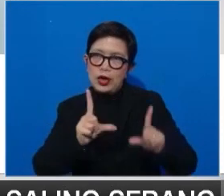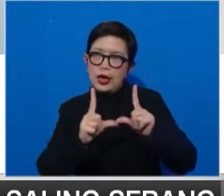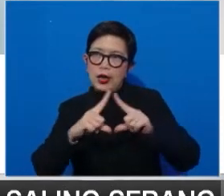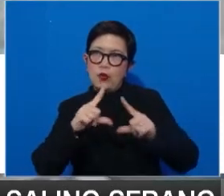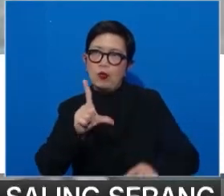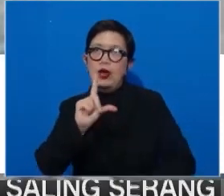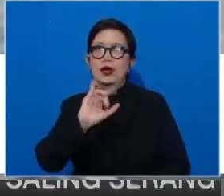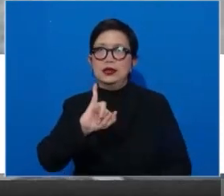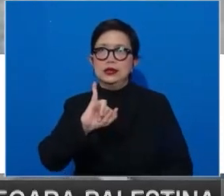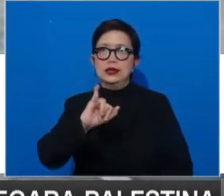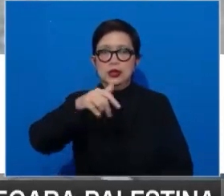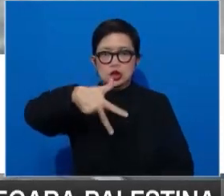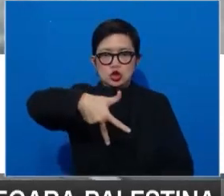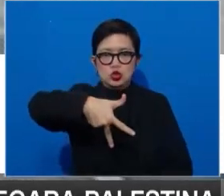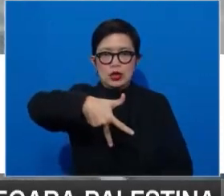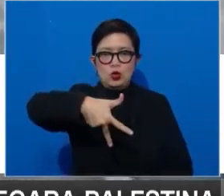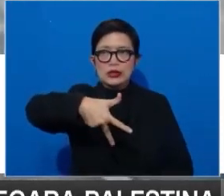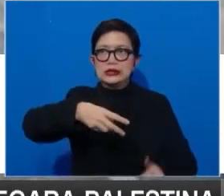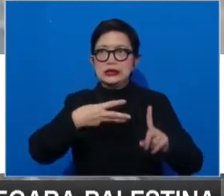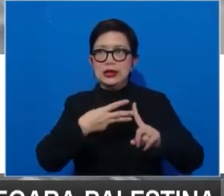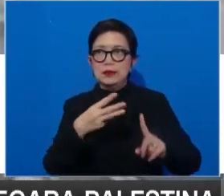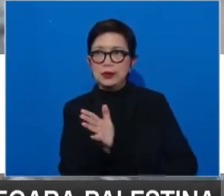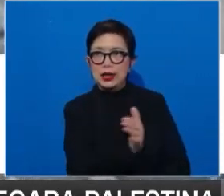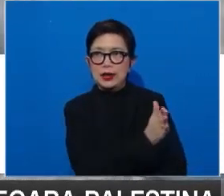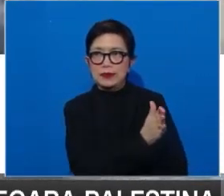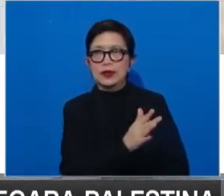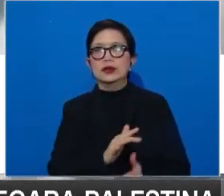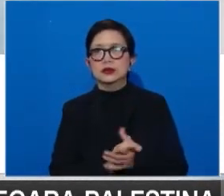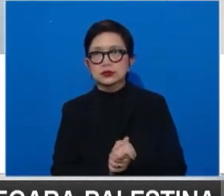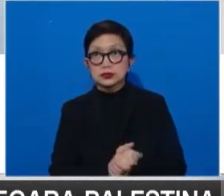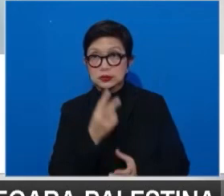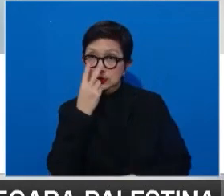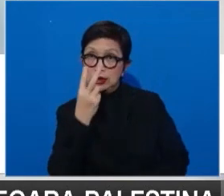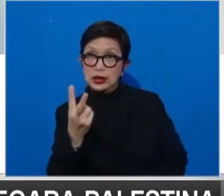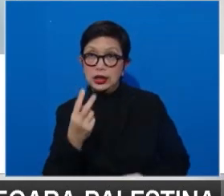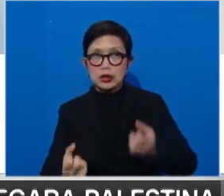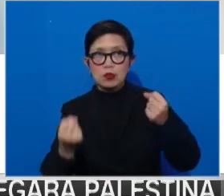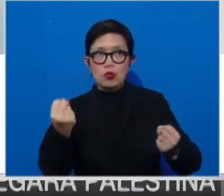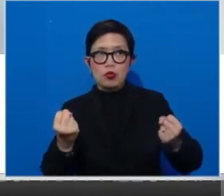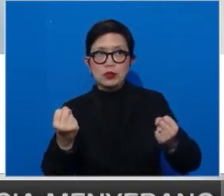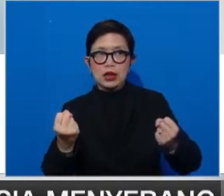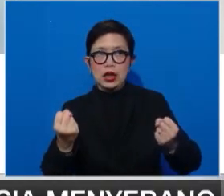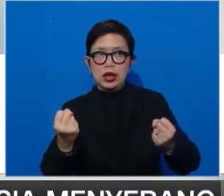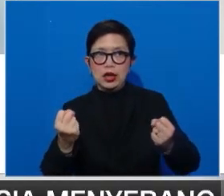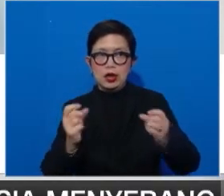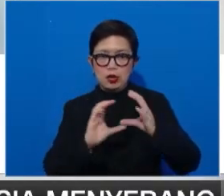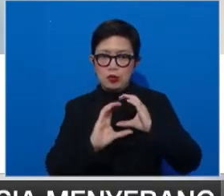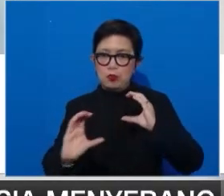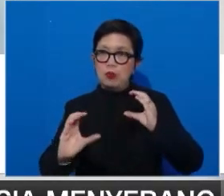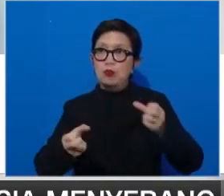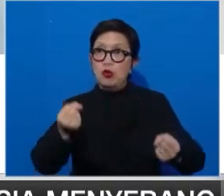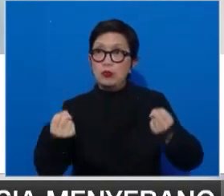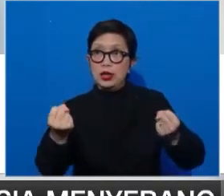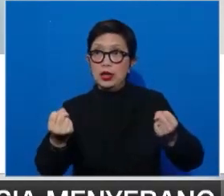Barat. Dalam potongan video yang telah beredar luas di media sosial, terlihat sebuah mobil box melaju kencang dari arah